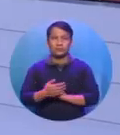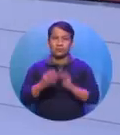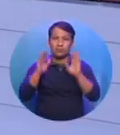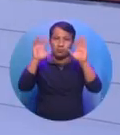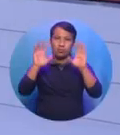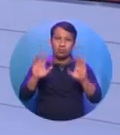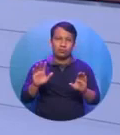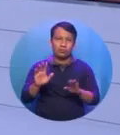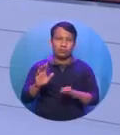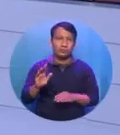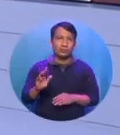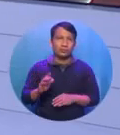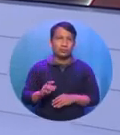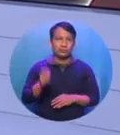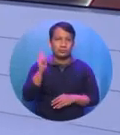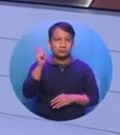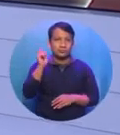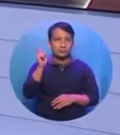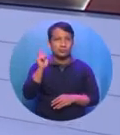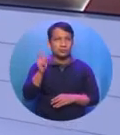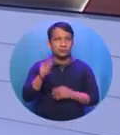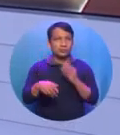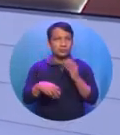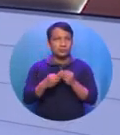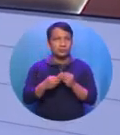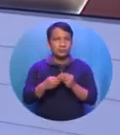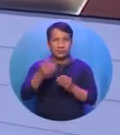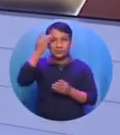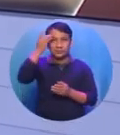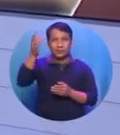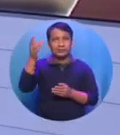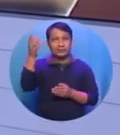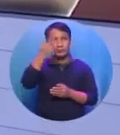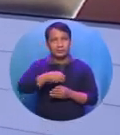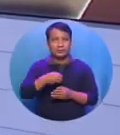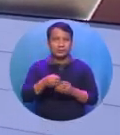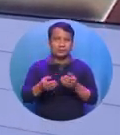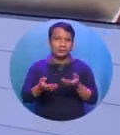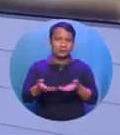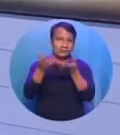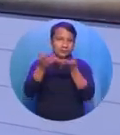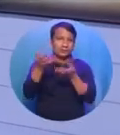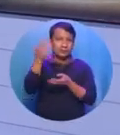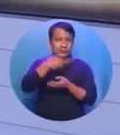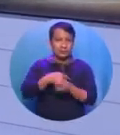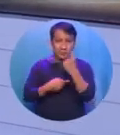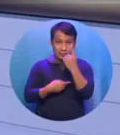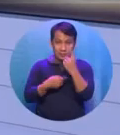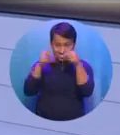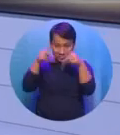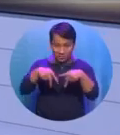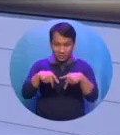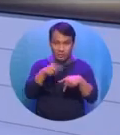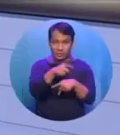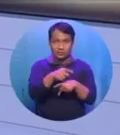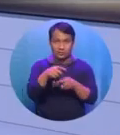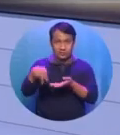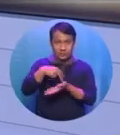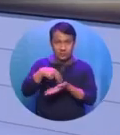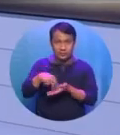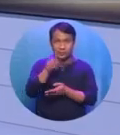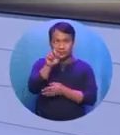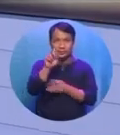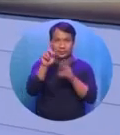Wow, parang ang bilis. Kasi ang ganda, ang galing. By the way, isang tao lang po yun, yung sumasayo